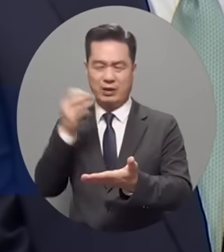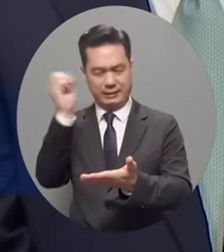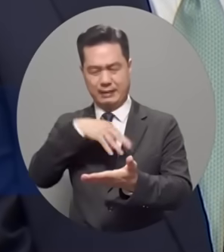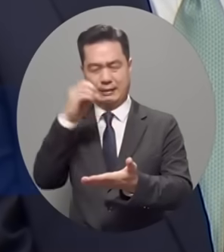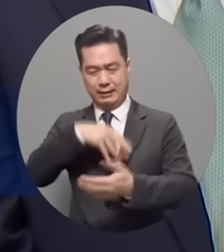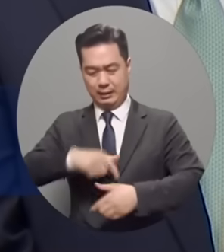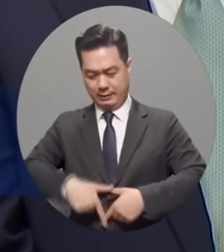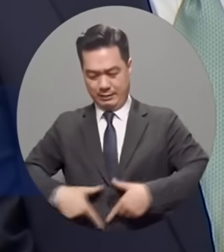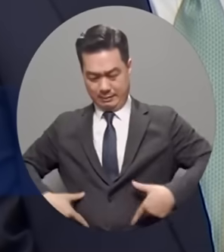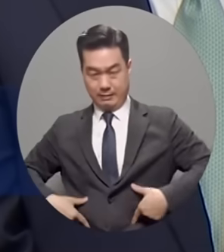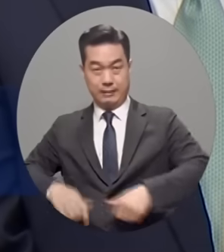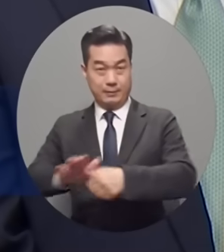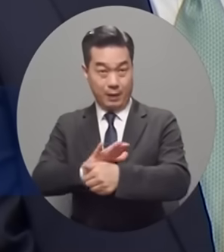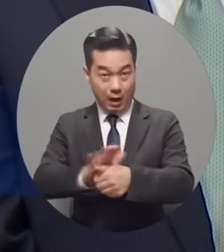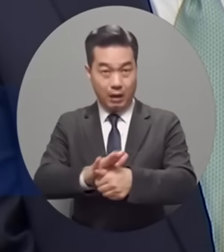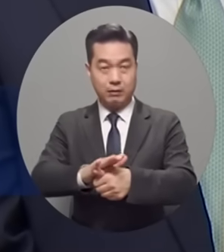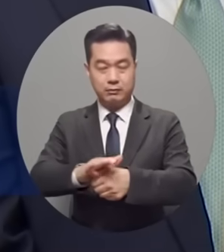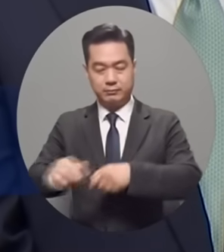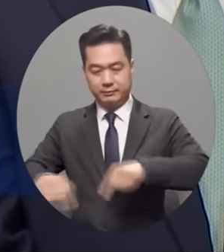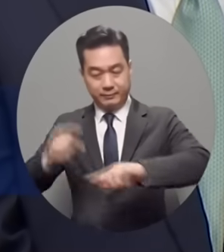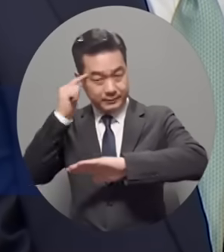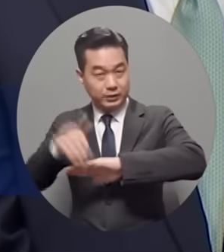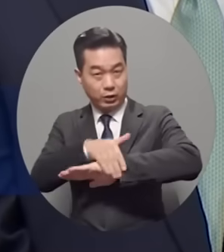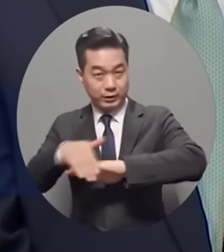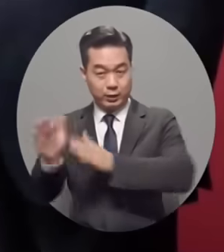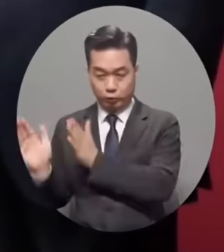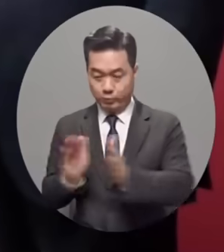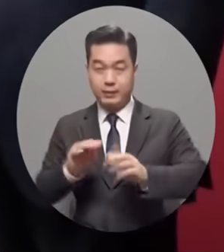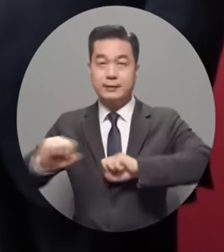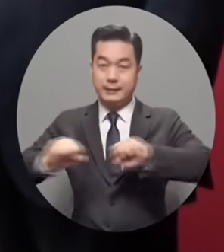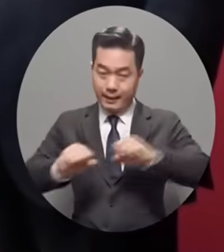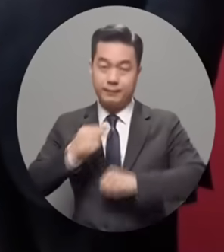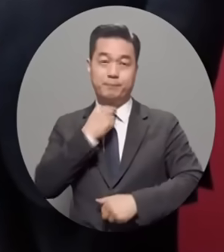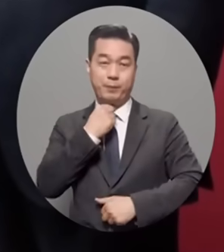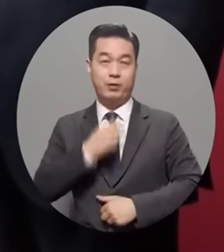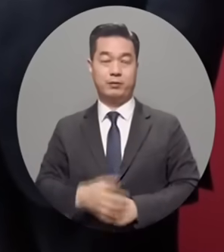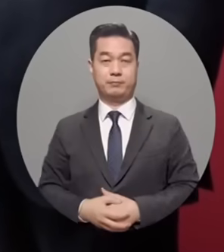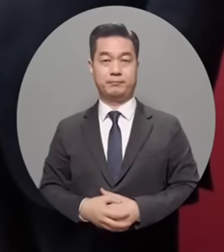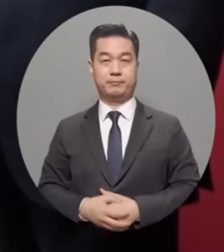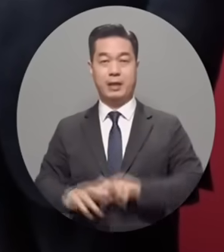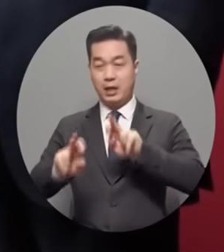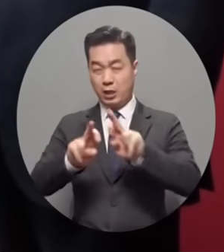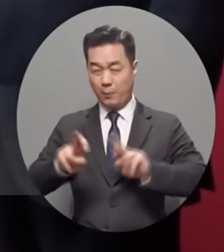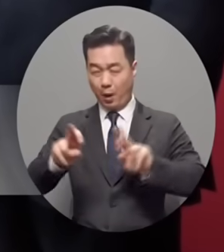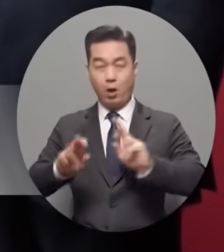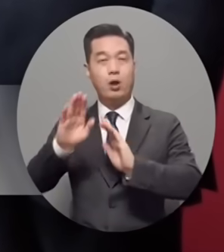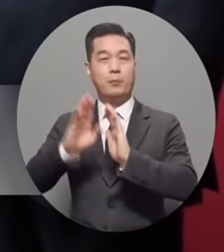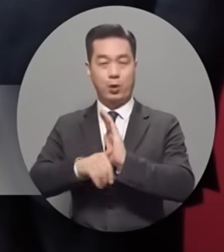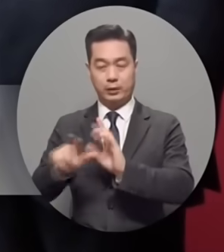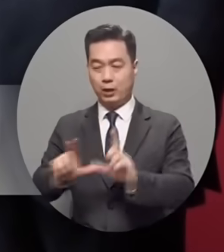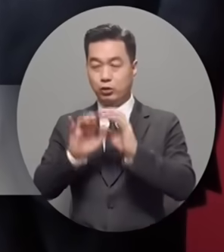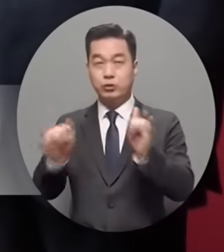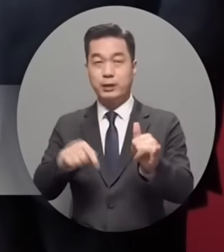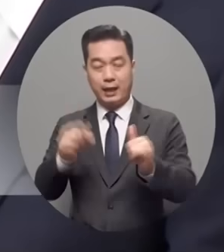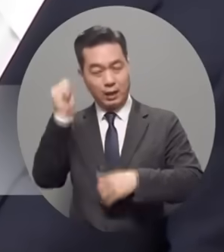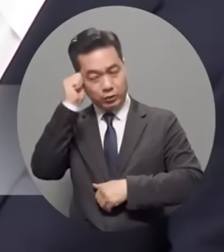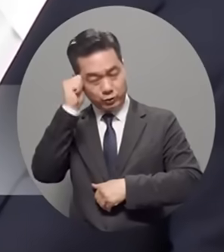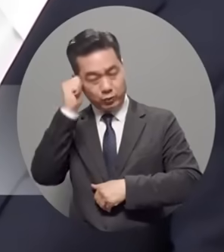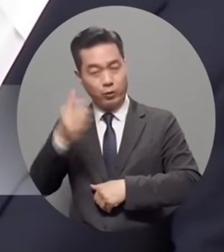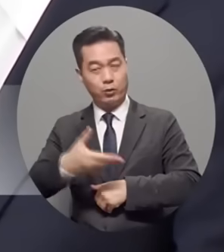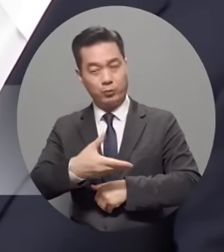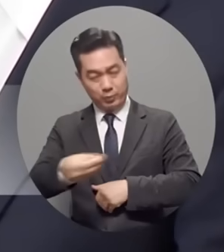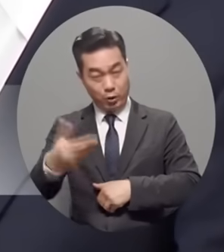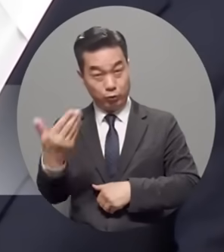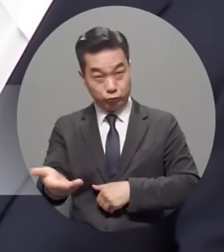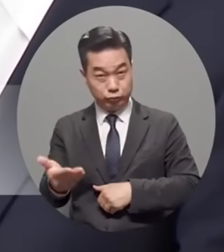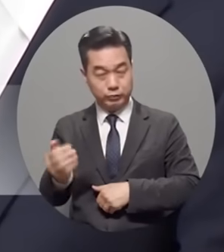정책으로 준비해서 실천할 겁니다. 연평도 폭격 당시 주민들에게 숙소를 제공한 찜질방